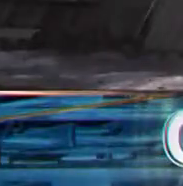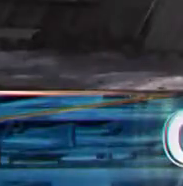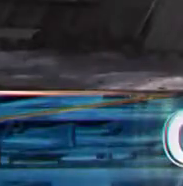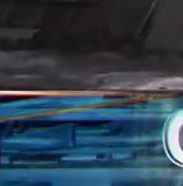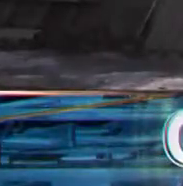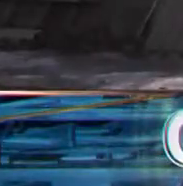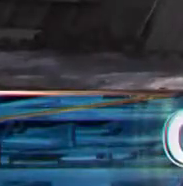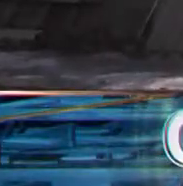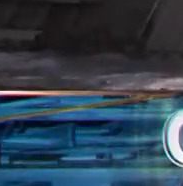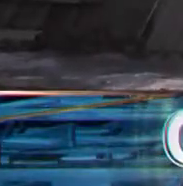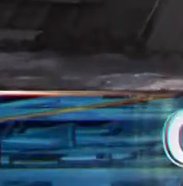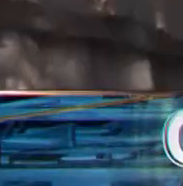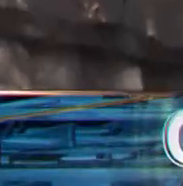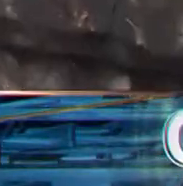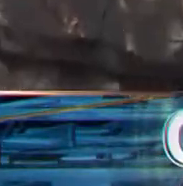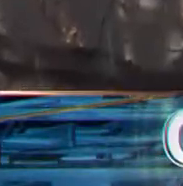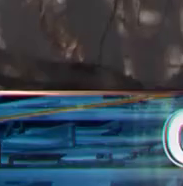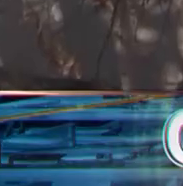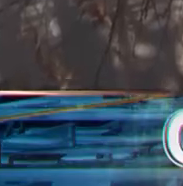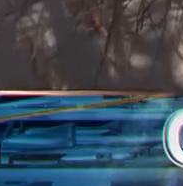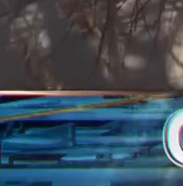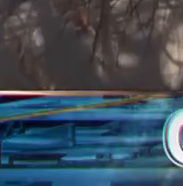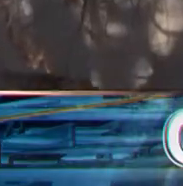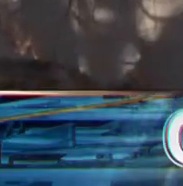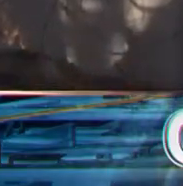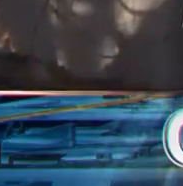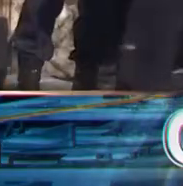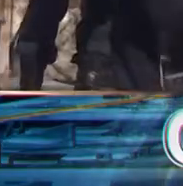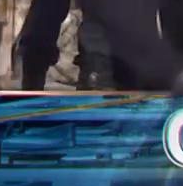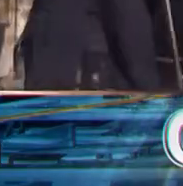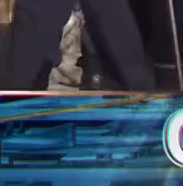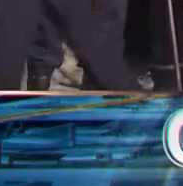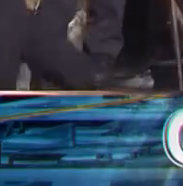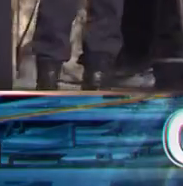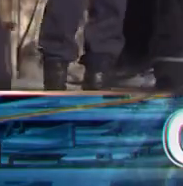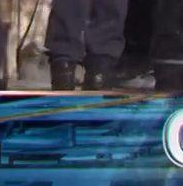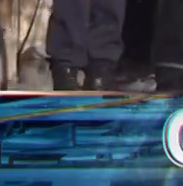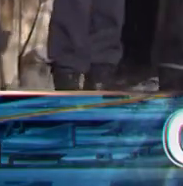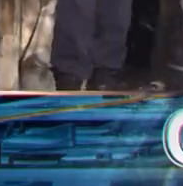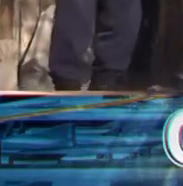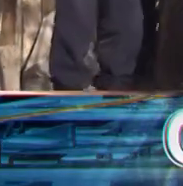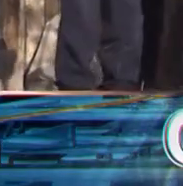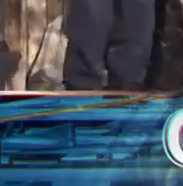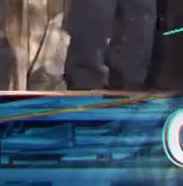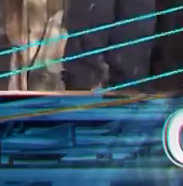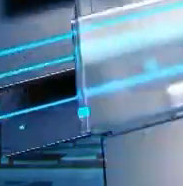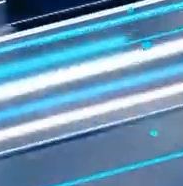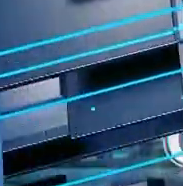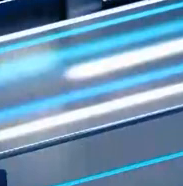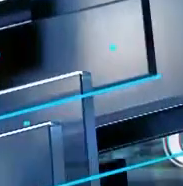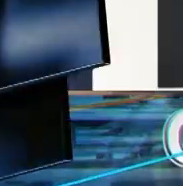Руку помощи протянули пожарные. Сотрудники департамента по ЧС приняли активное участие в благотворительной акции.